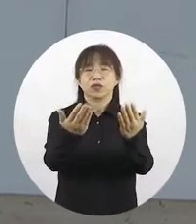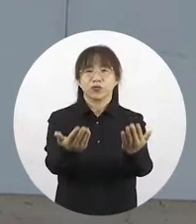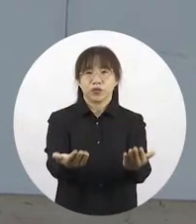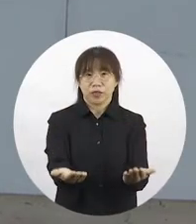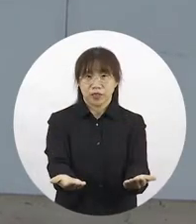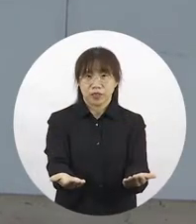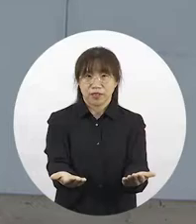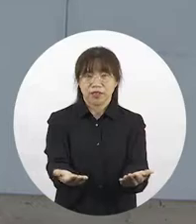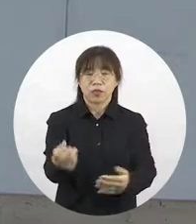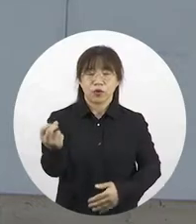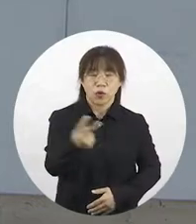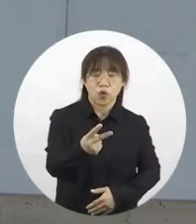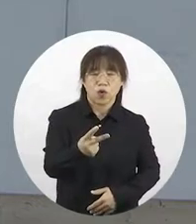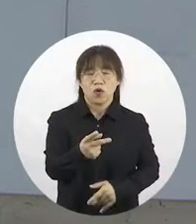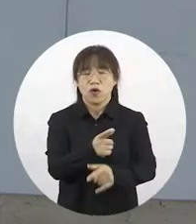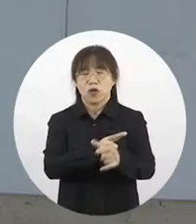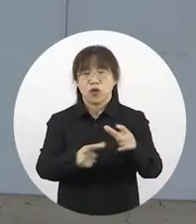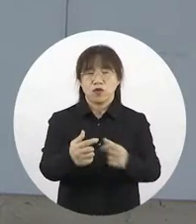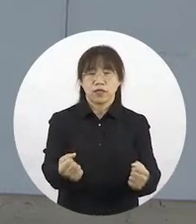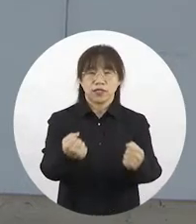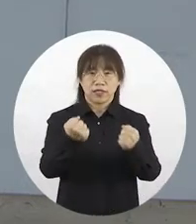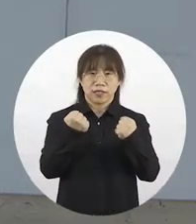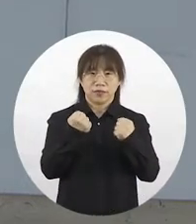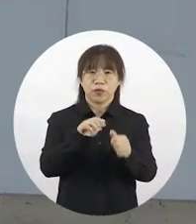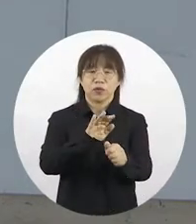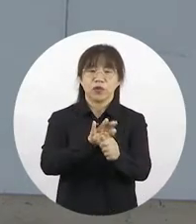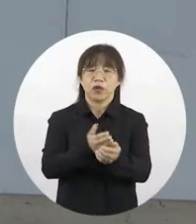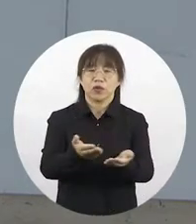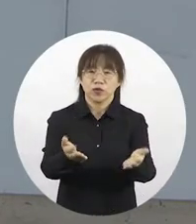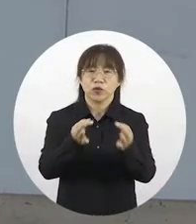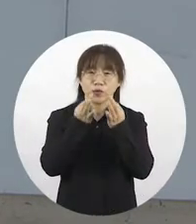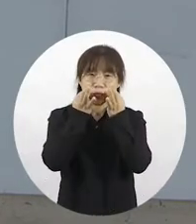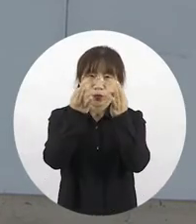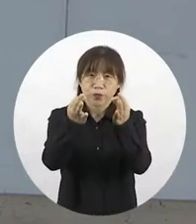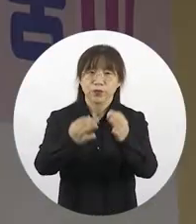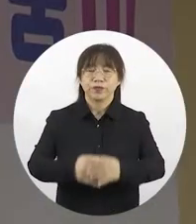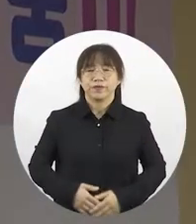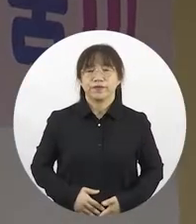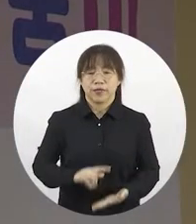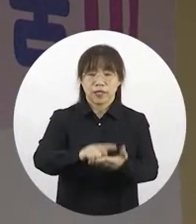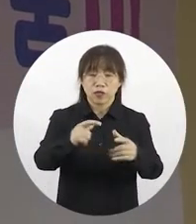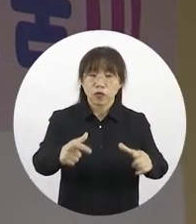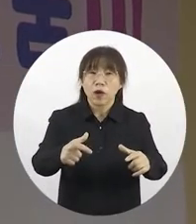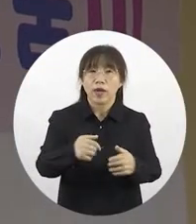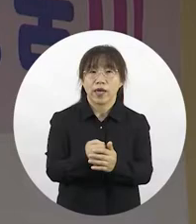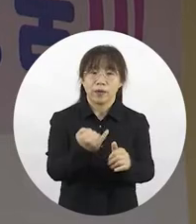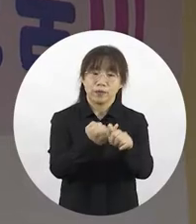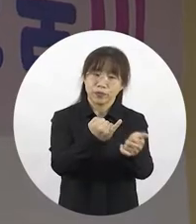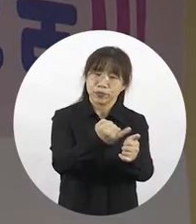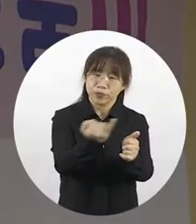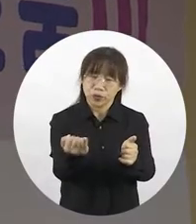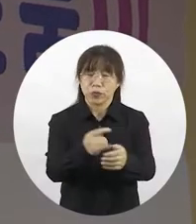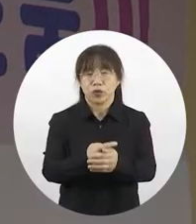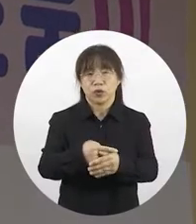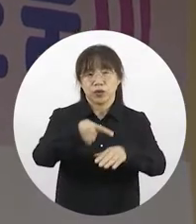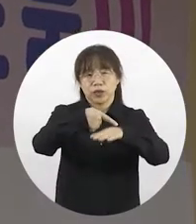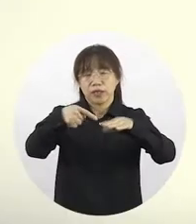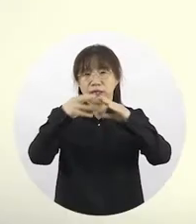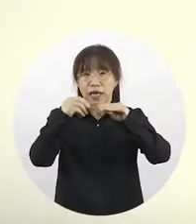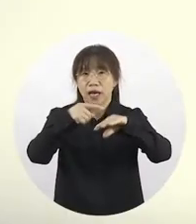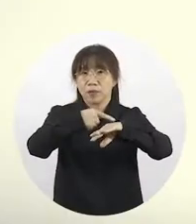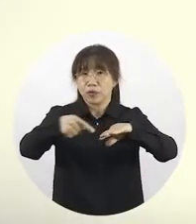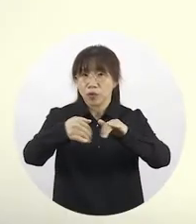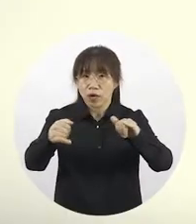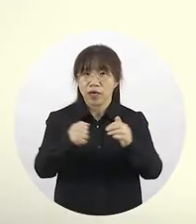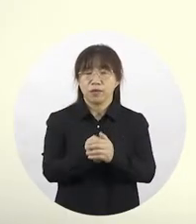집에서 휴식과 재충전을 할 수 있도록 최선을 다하겠습니다. 강서군의 한부모, 다문화,